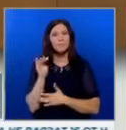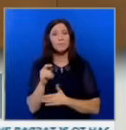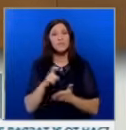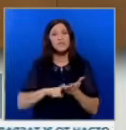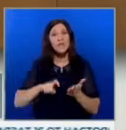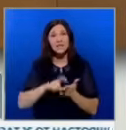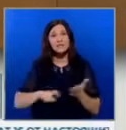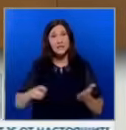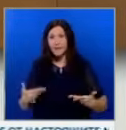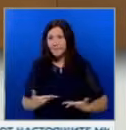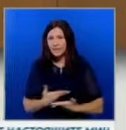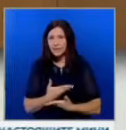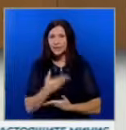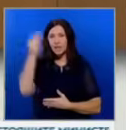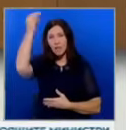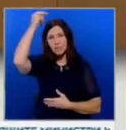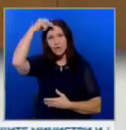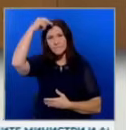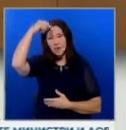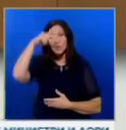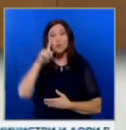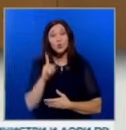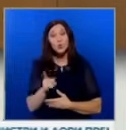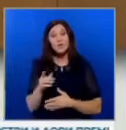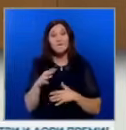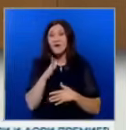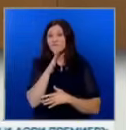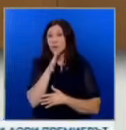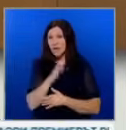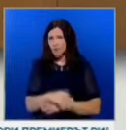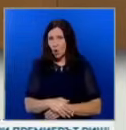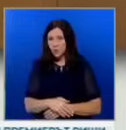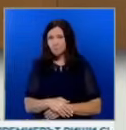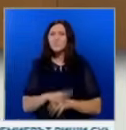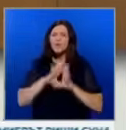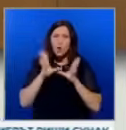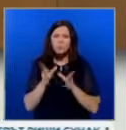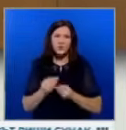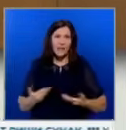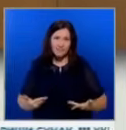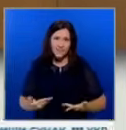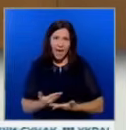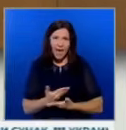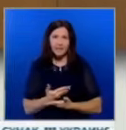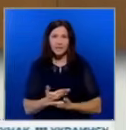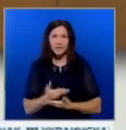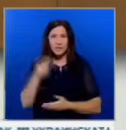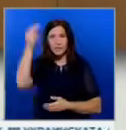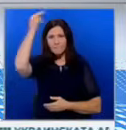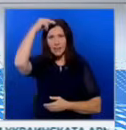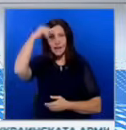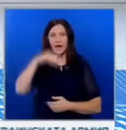бъдат засягани интересите и на българите, които са в Македония, и въобще интересите на